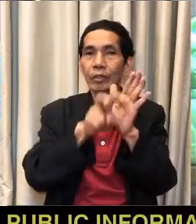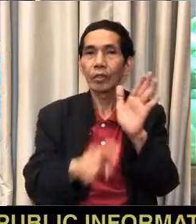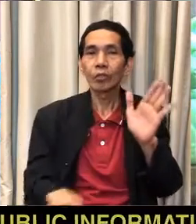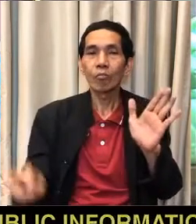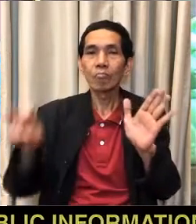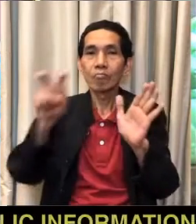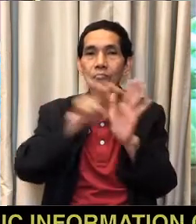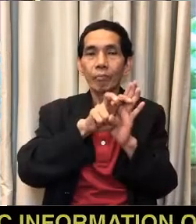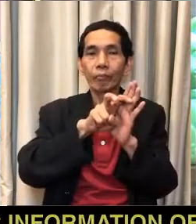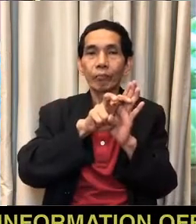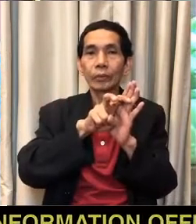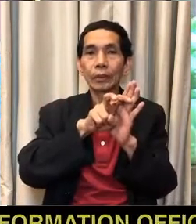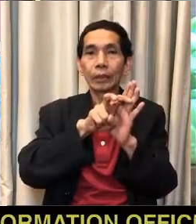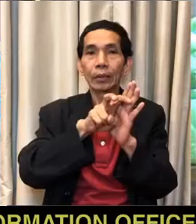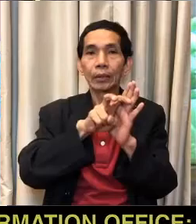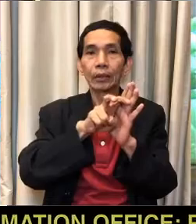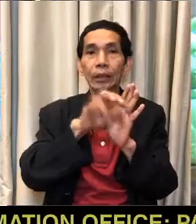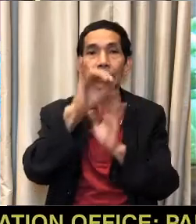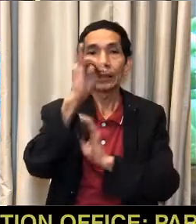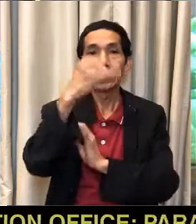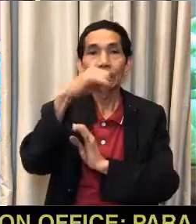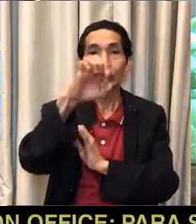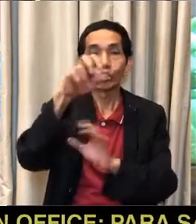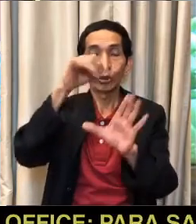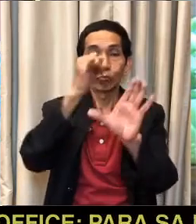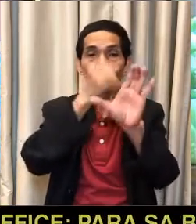niya? Sumakay siya ng jeep.